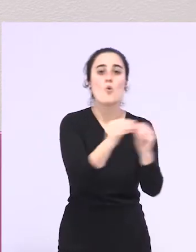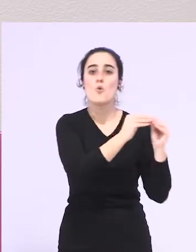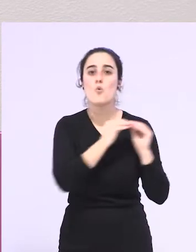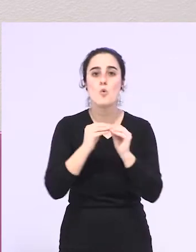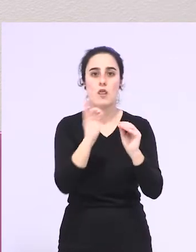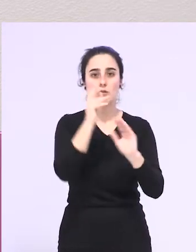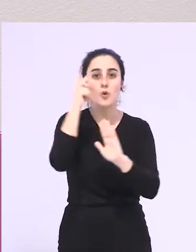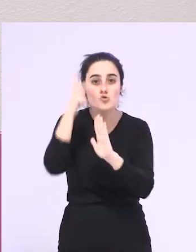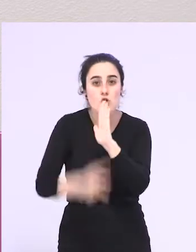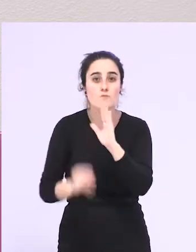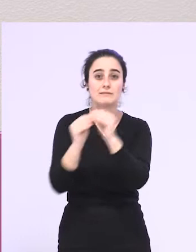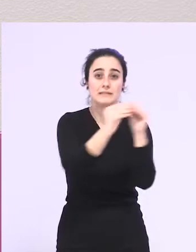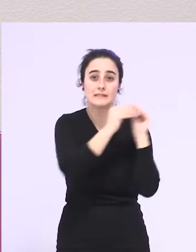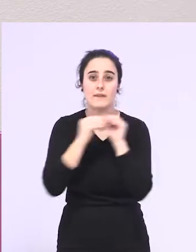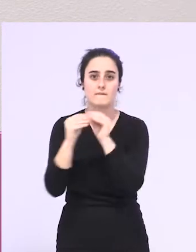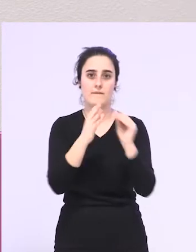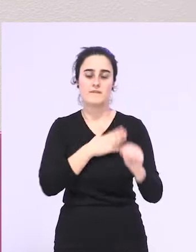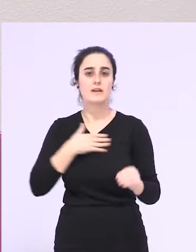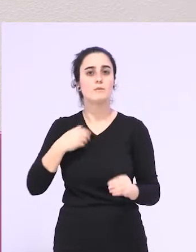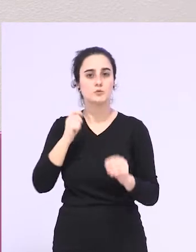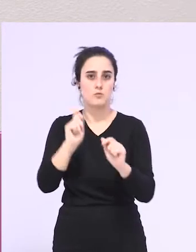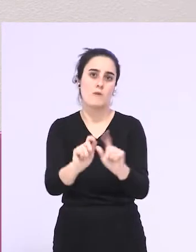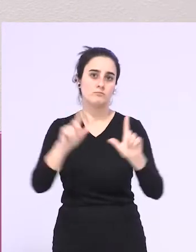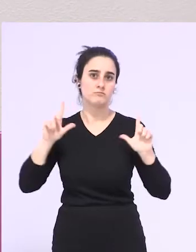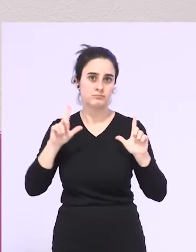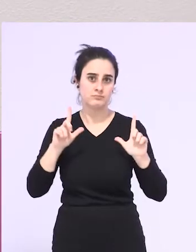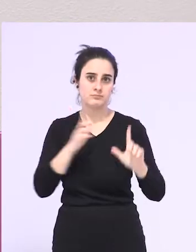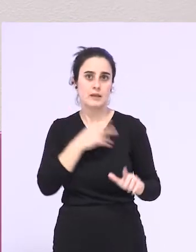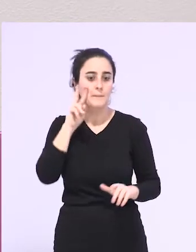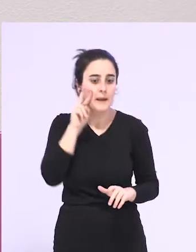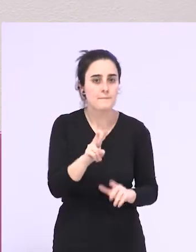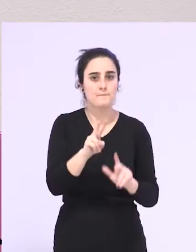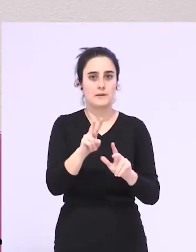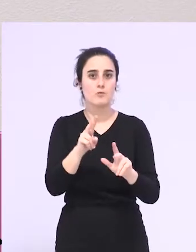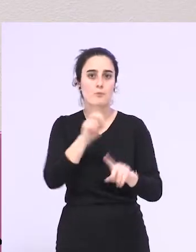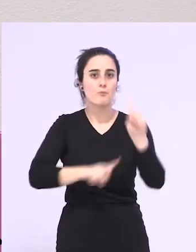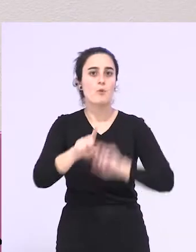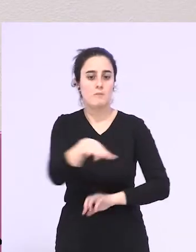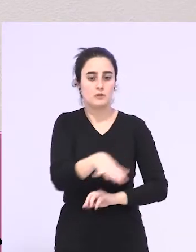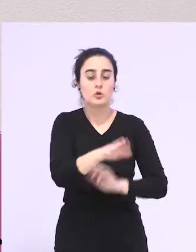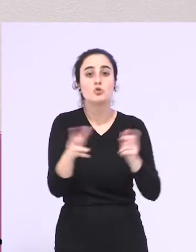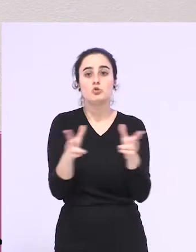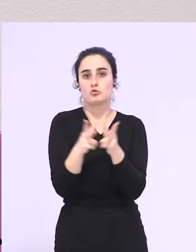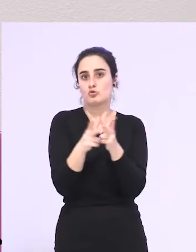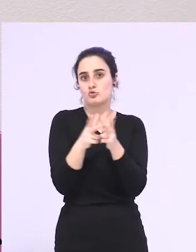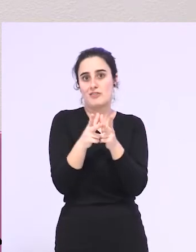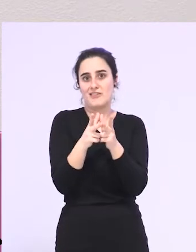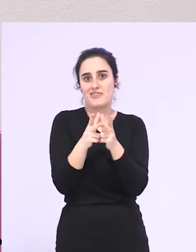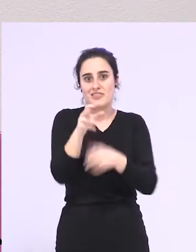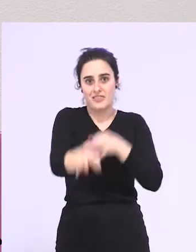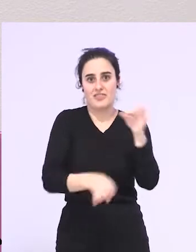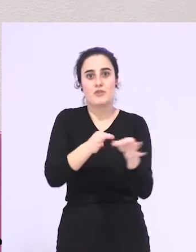hori azaleraztea, ez? Eta ikusaraztea benetan arazo soziala dela, gizartearen beraren